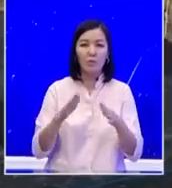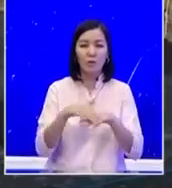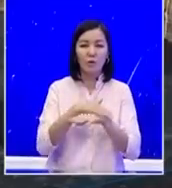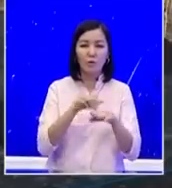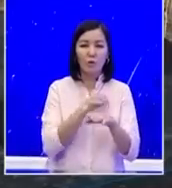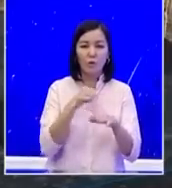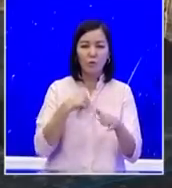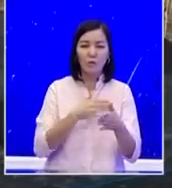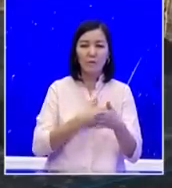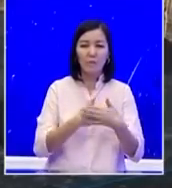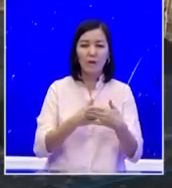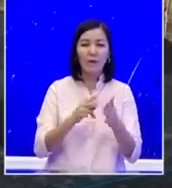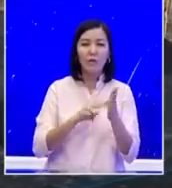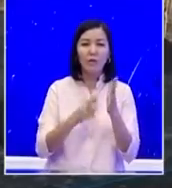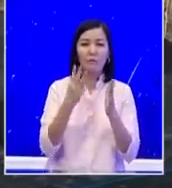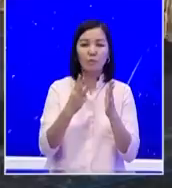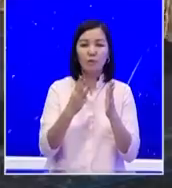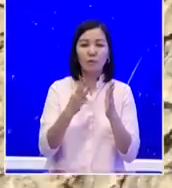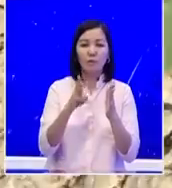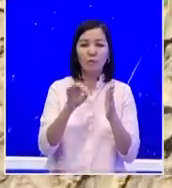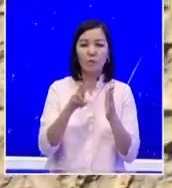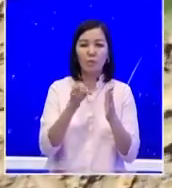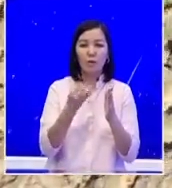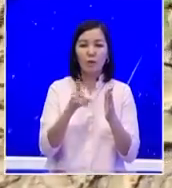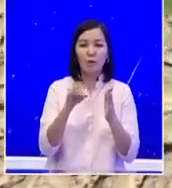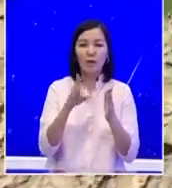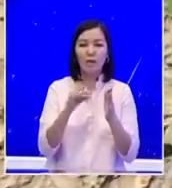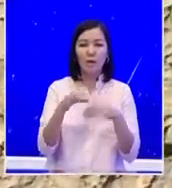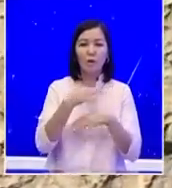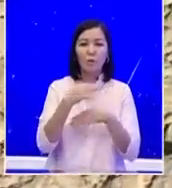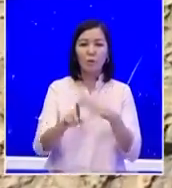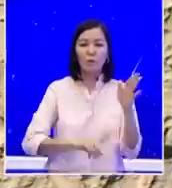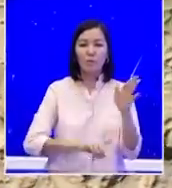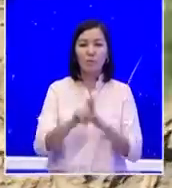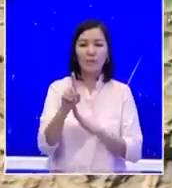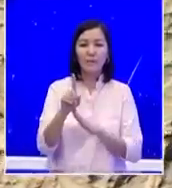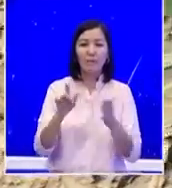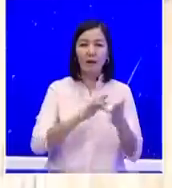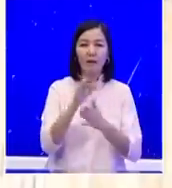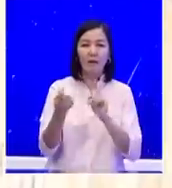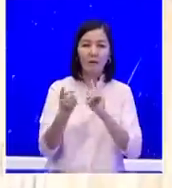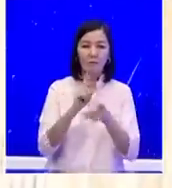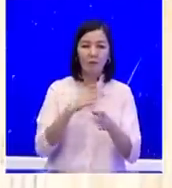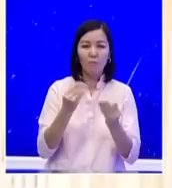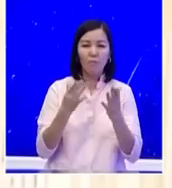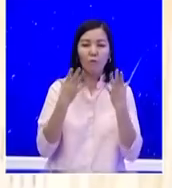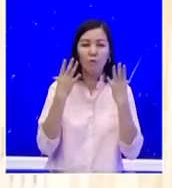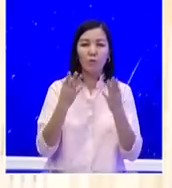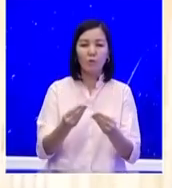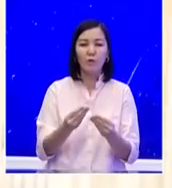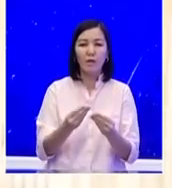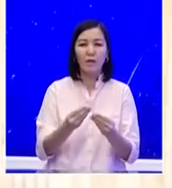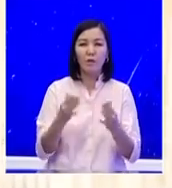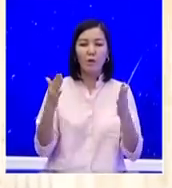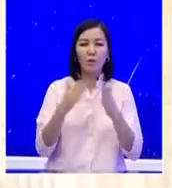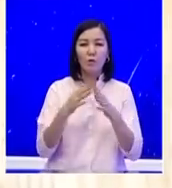кіріскен. Бірі 73 жастағы Төлеуғали Бекбатыров. Күздің алғашқы айында қалашыққа көшіп келіпті. Бүгінгі күні үймаңын